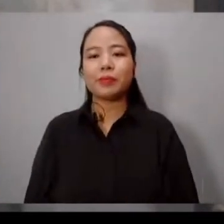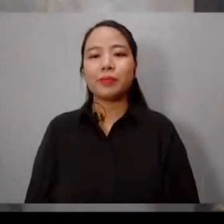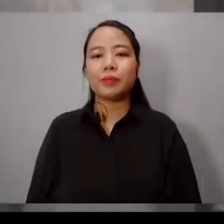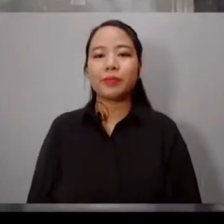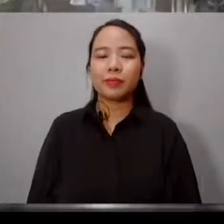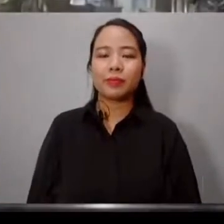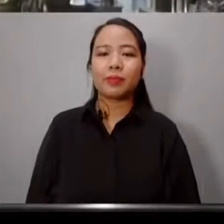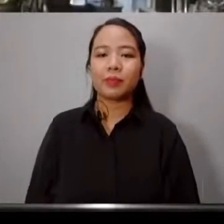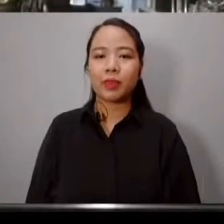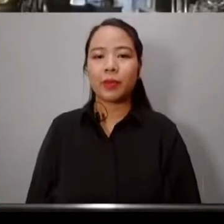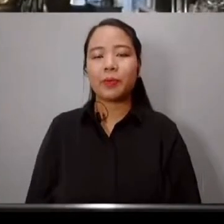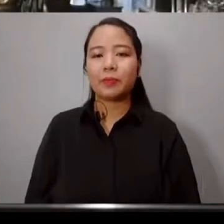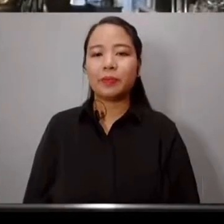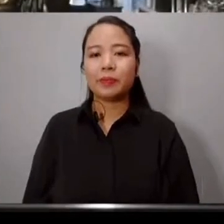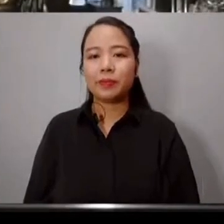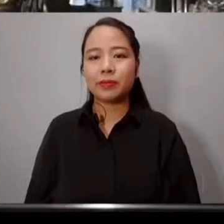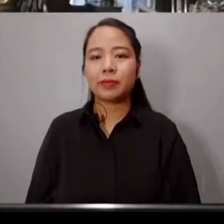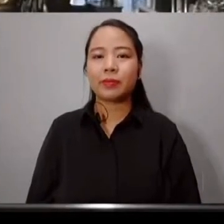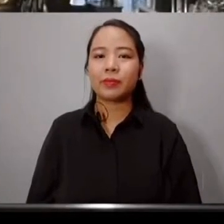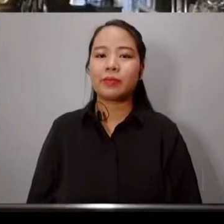Amen.